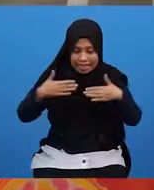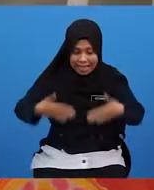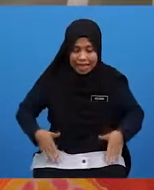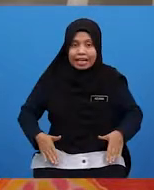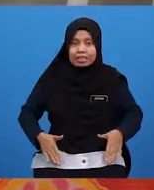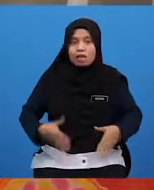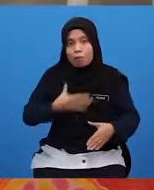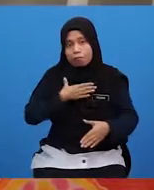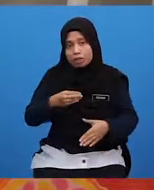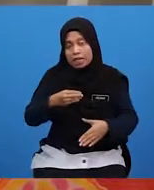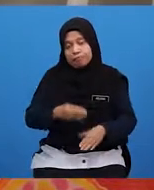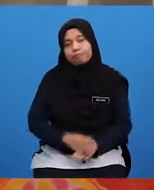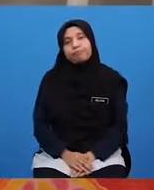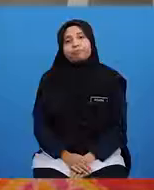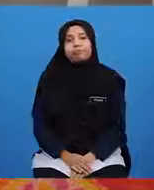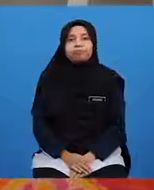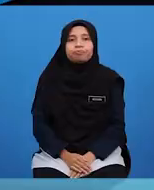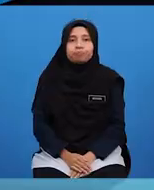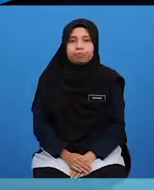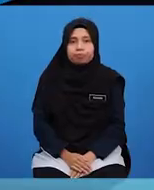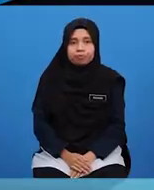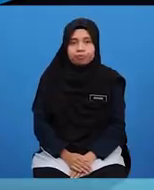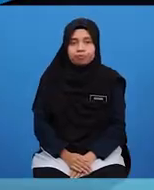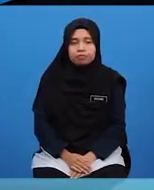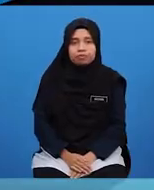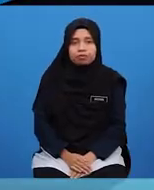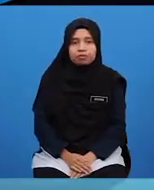kain putih ataupun kain kapas.